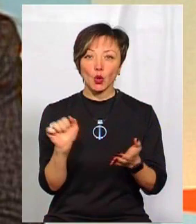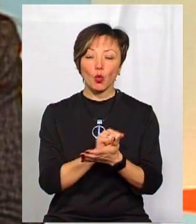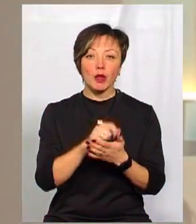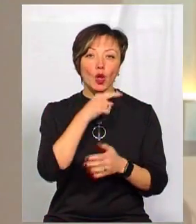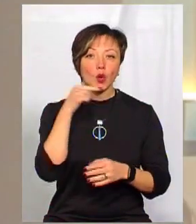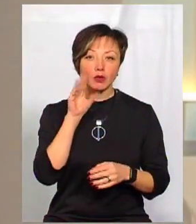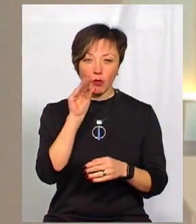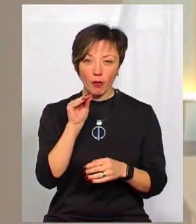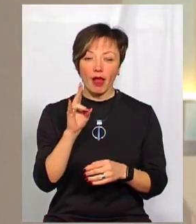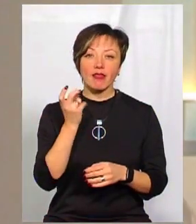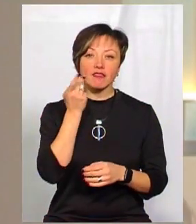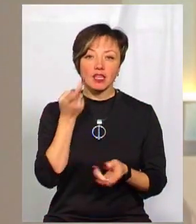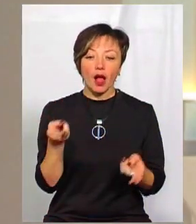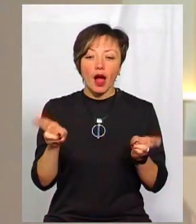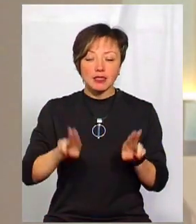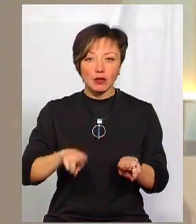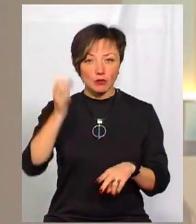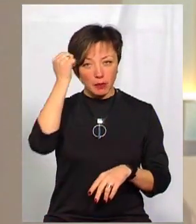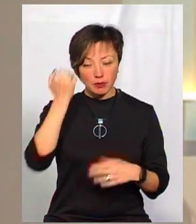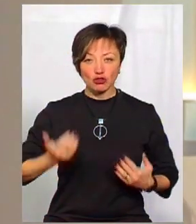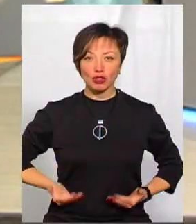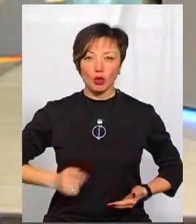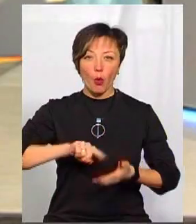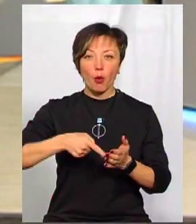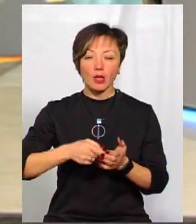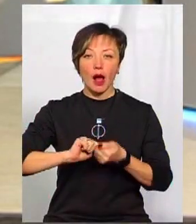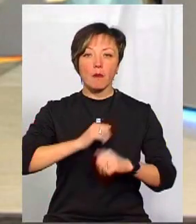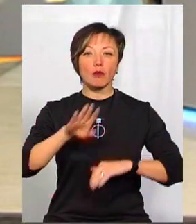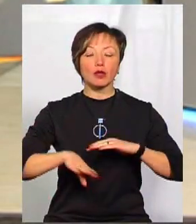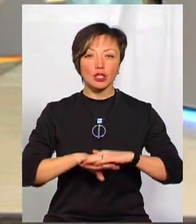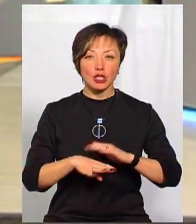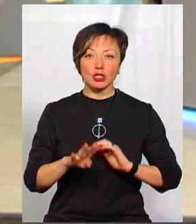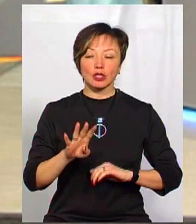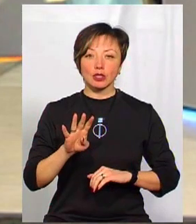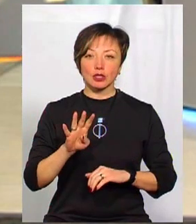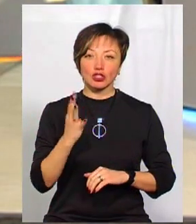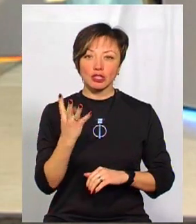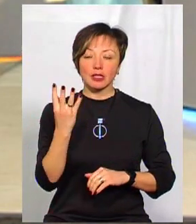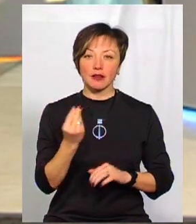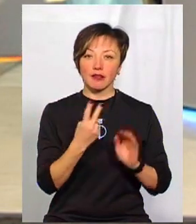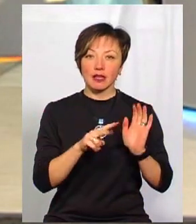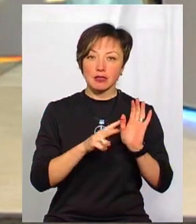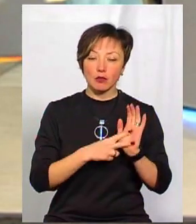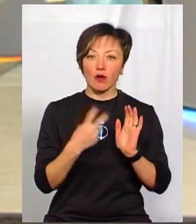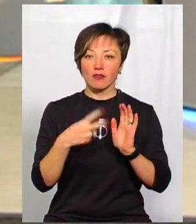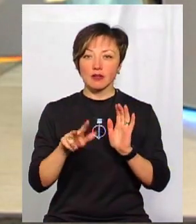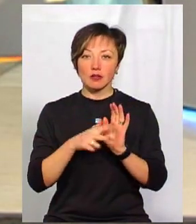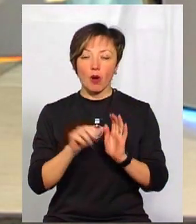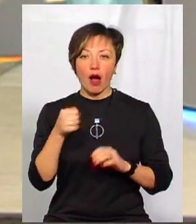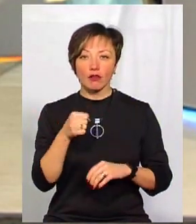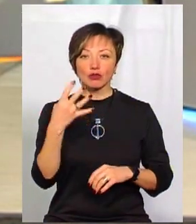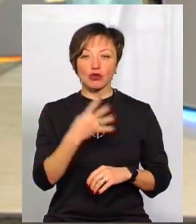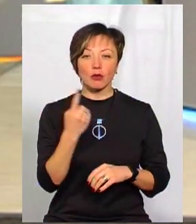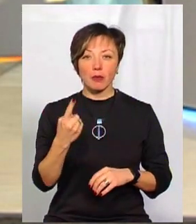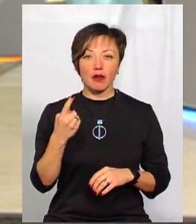російською мовою, не завжди остануться в пам'яті жителів міста Кам'янця-Подільського 4 дня 27 і 28 августа